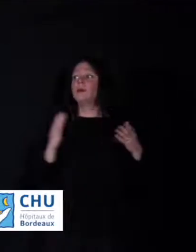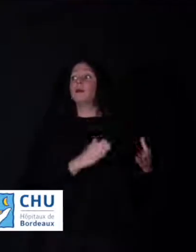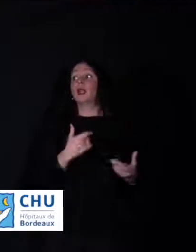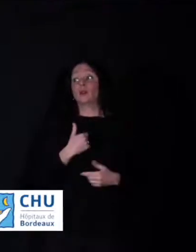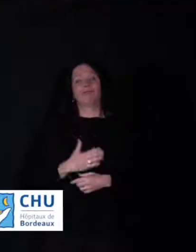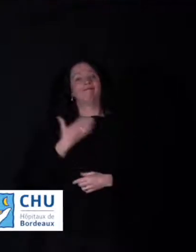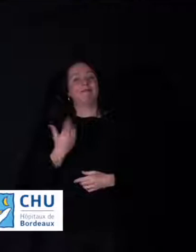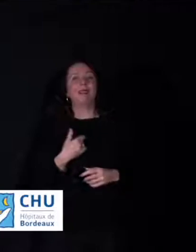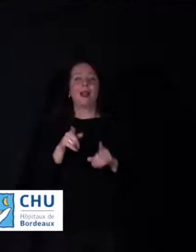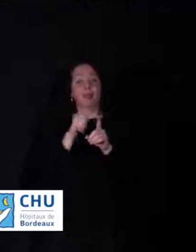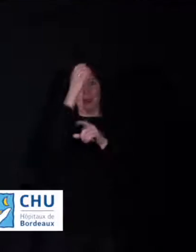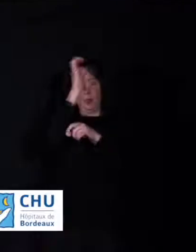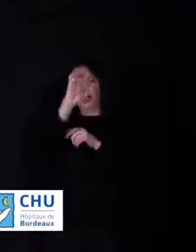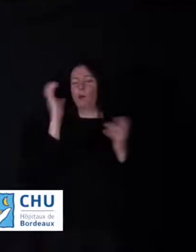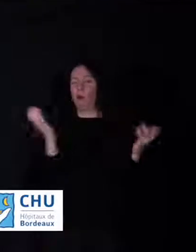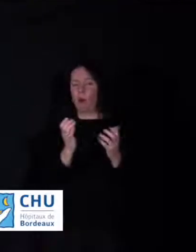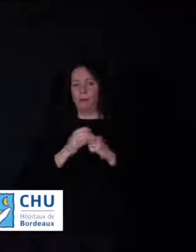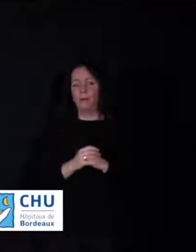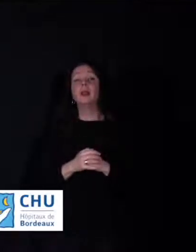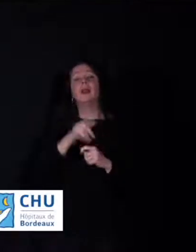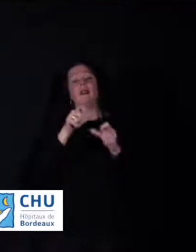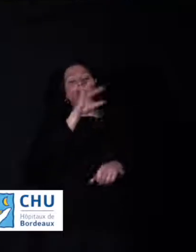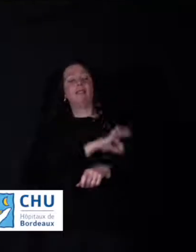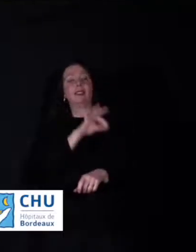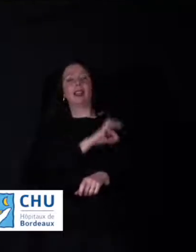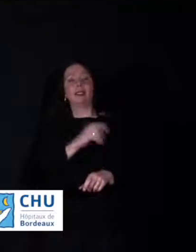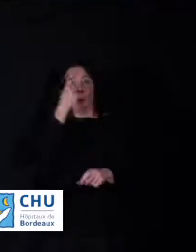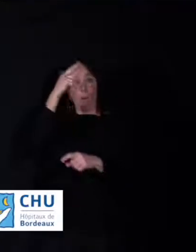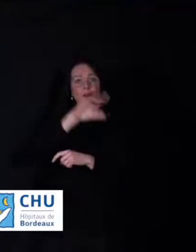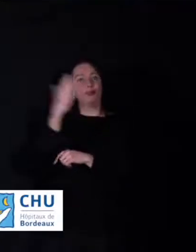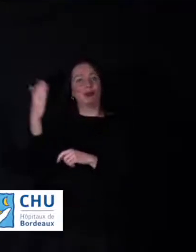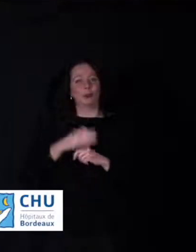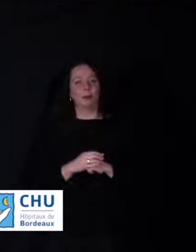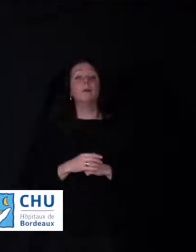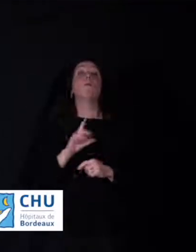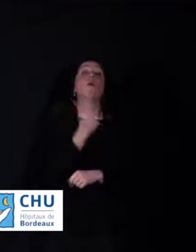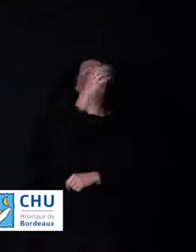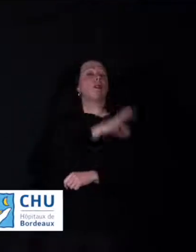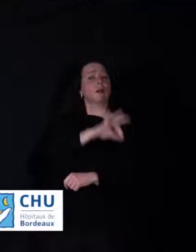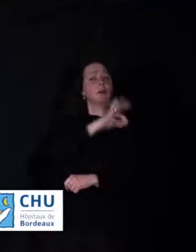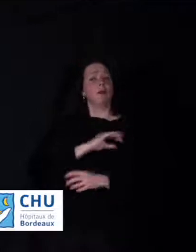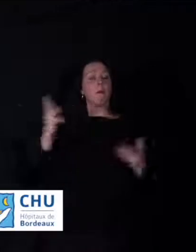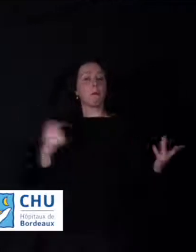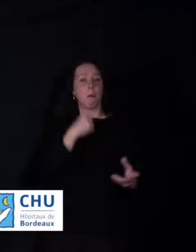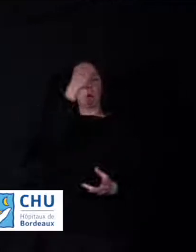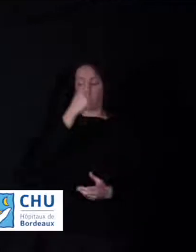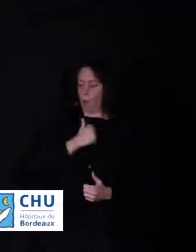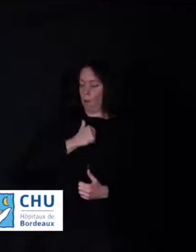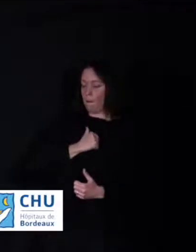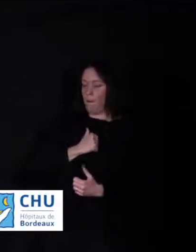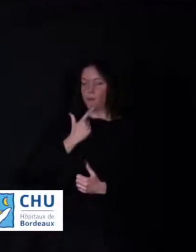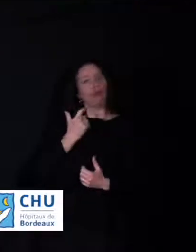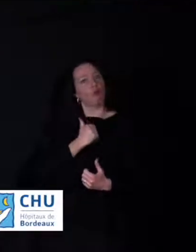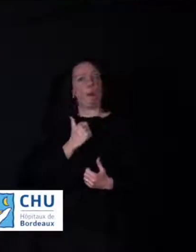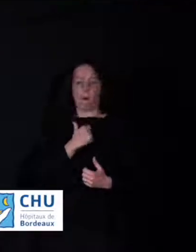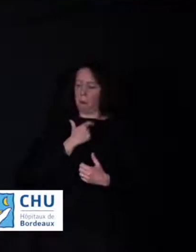paraît important à ce stade. Je me vaccine pour me protéger. C'est un acte que l'on pourrait qualifier d'égoïste. Mais aussi